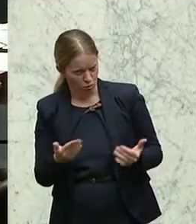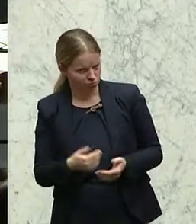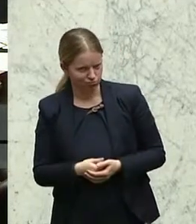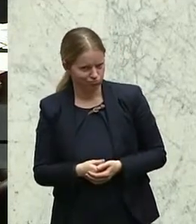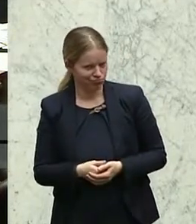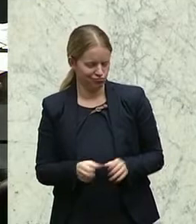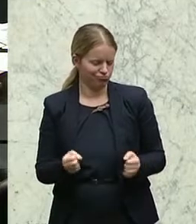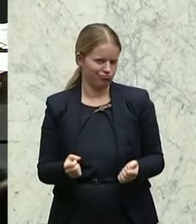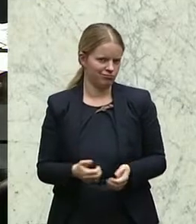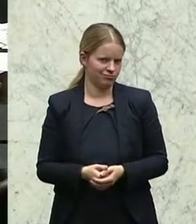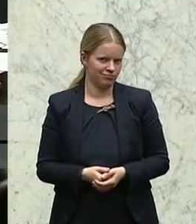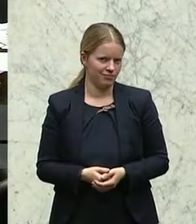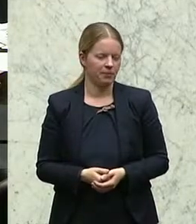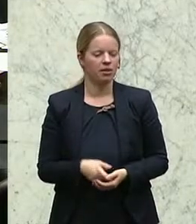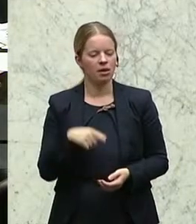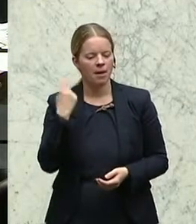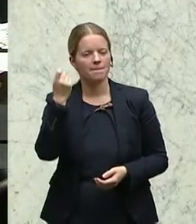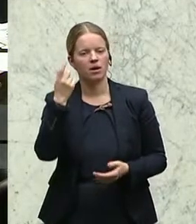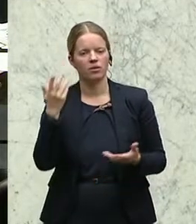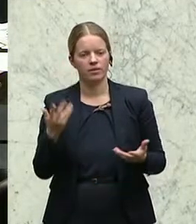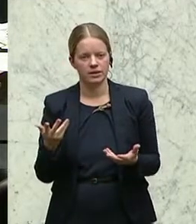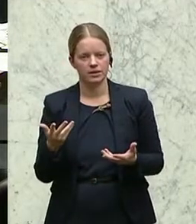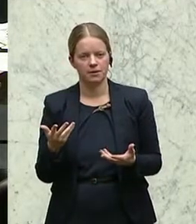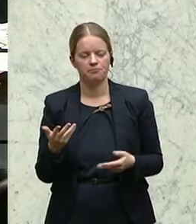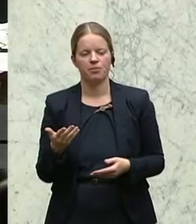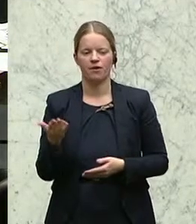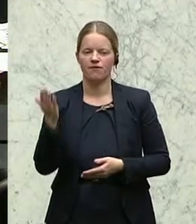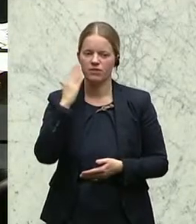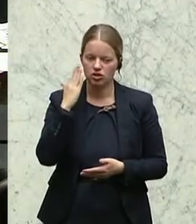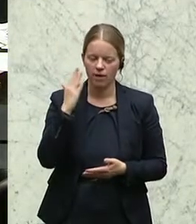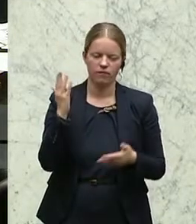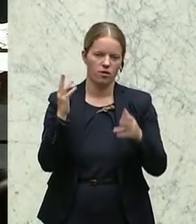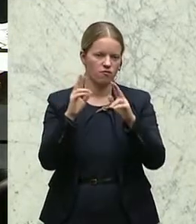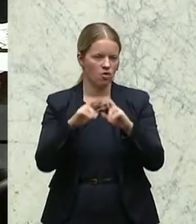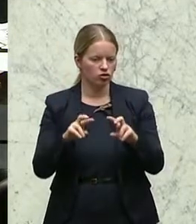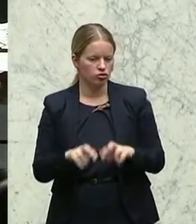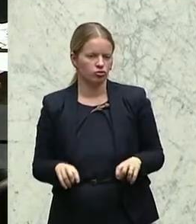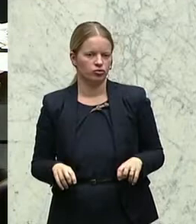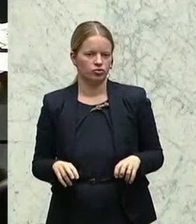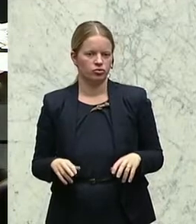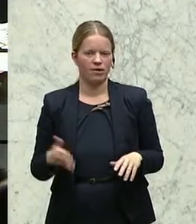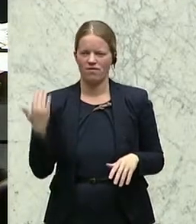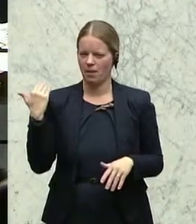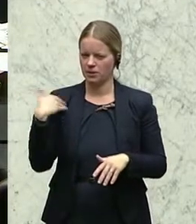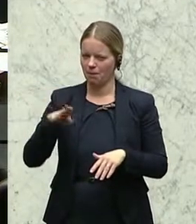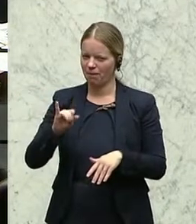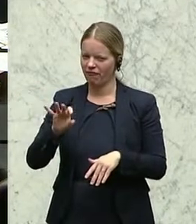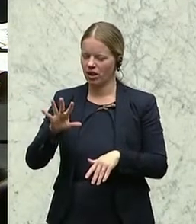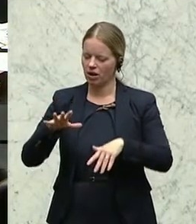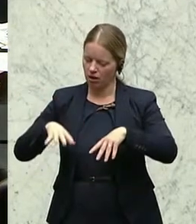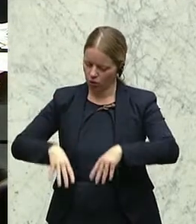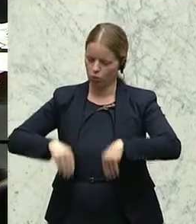nicht so funktionieren. Wir wären der Meinung gewesen, Wissenschaft, Forschung, was wir bereits bei der Gründung des BIFI gesagt haben,